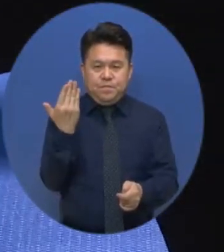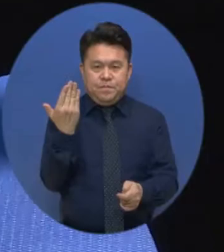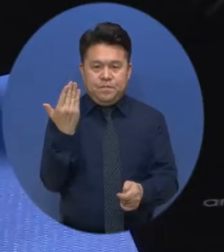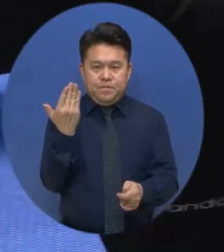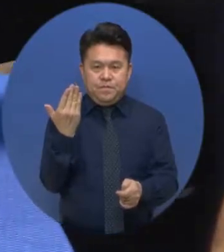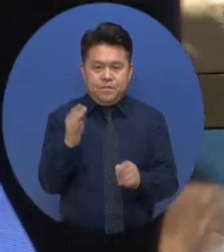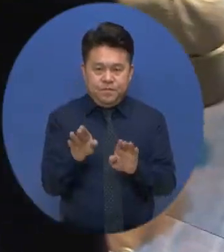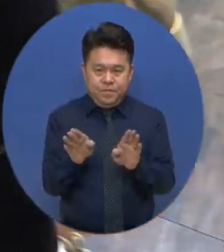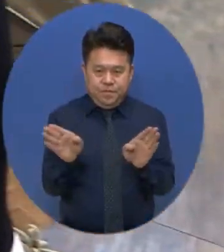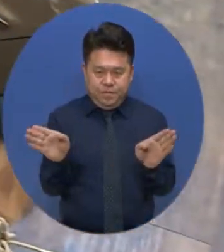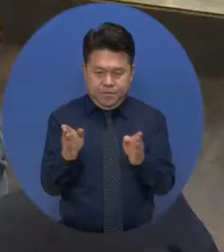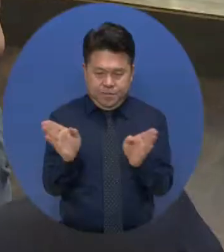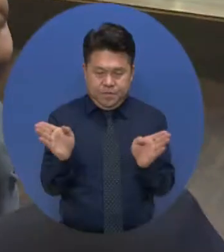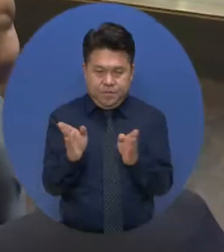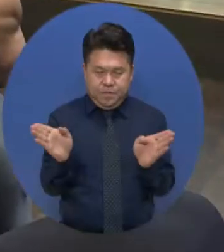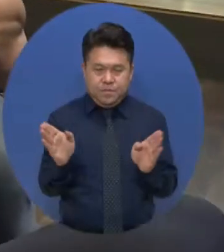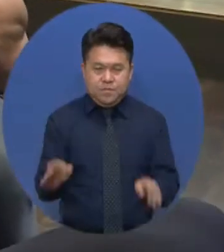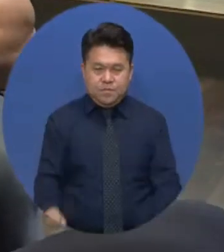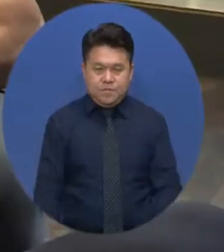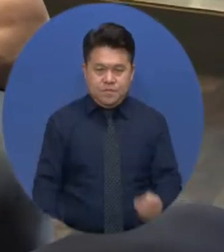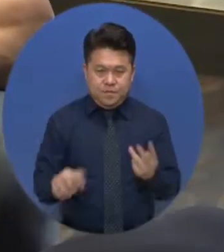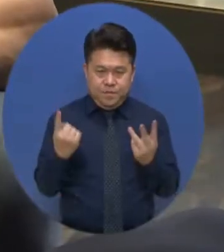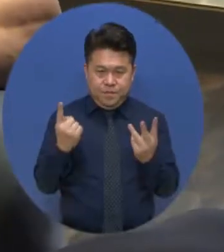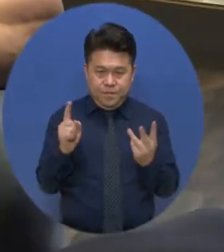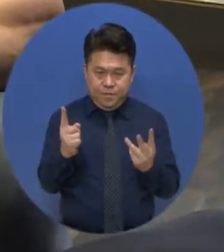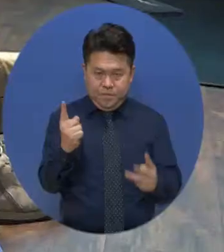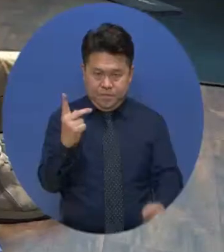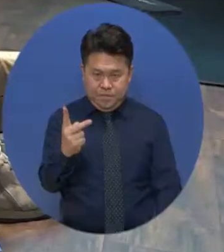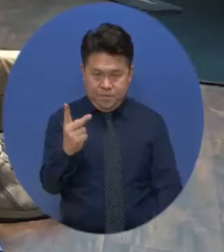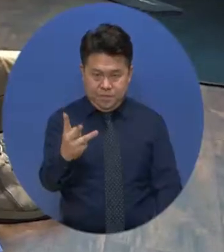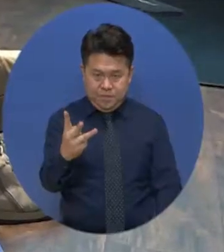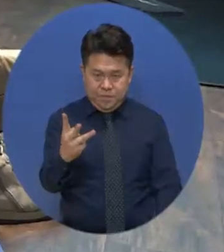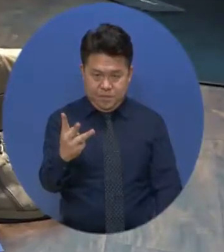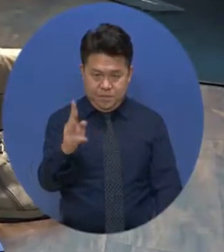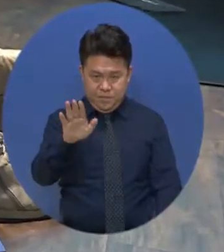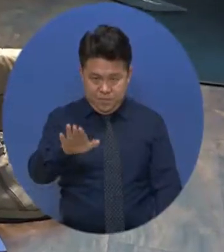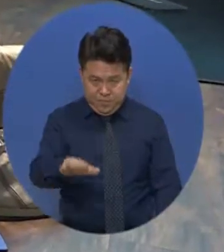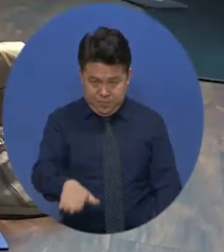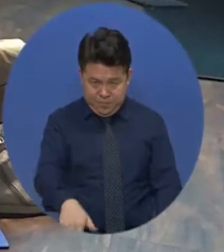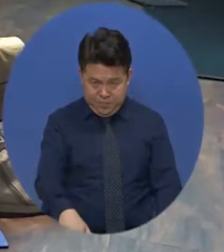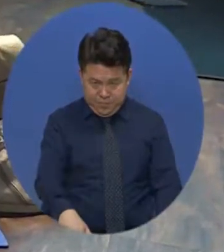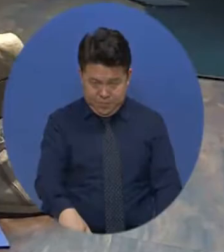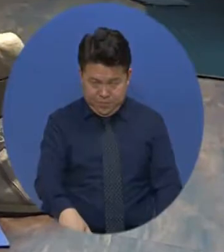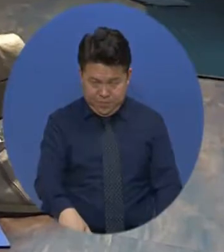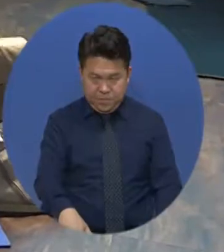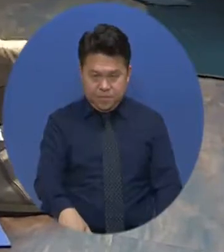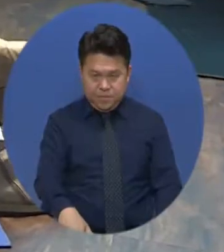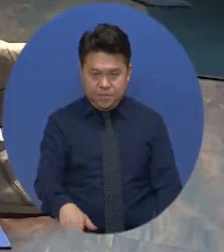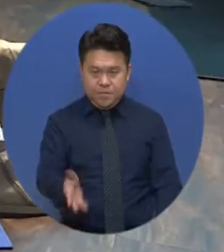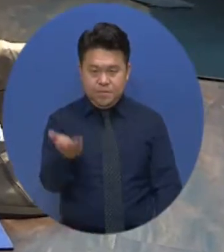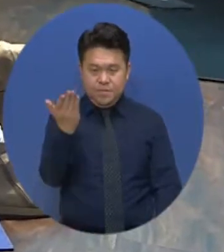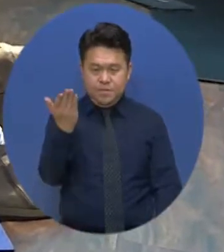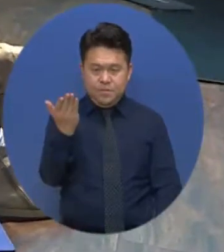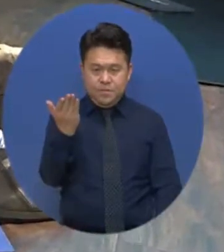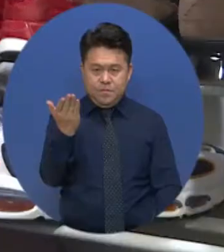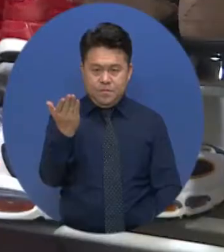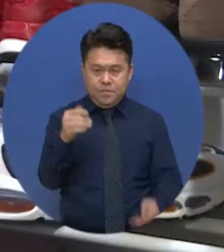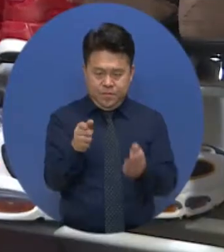무릎을 바깥으로 밀어주는 느낌. 3초 하나 둘 셋 내려가고 훅